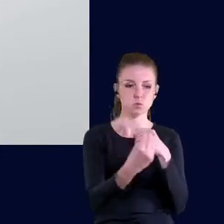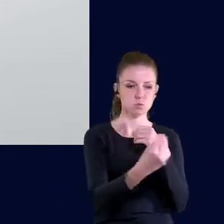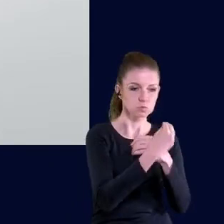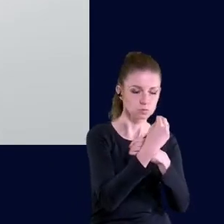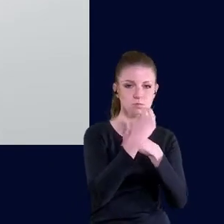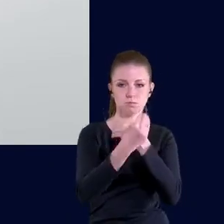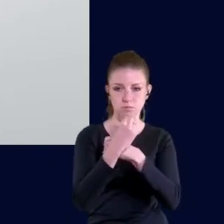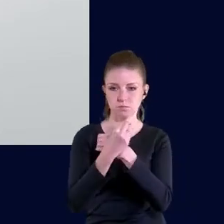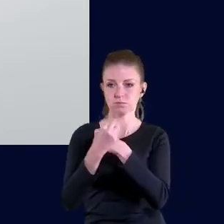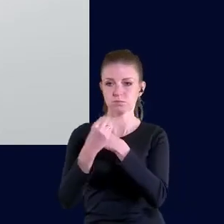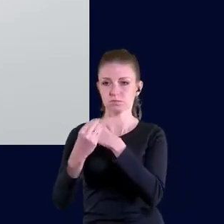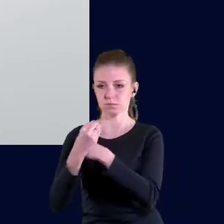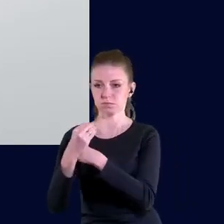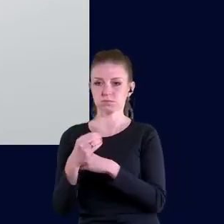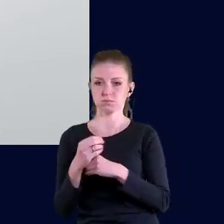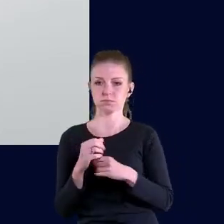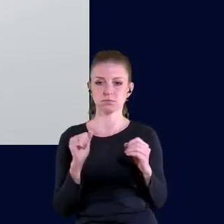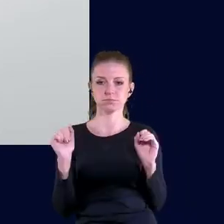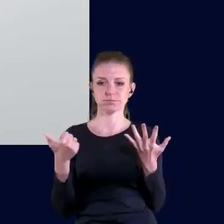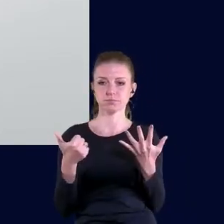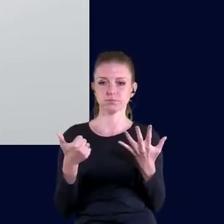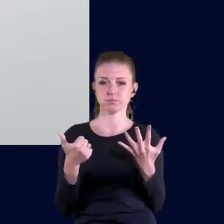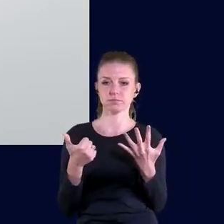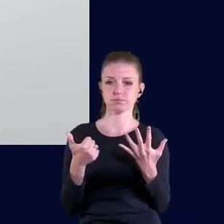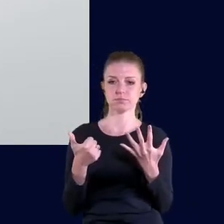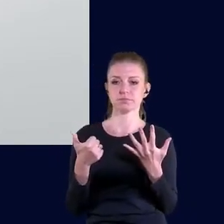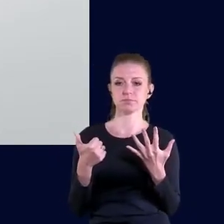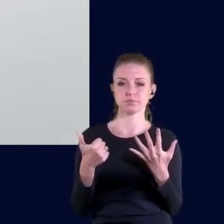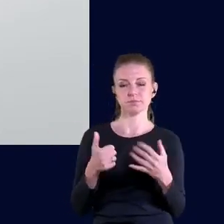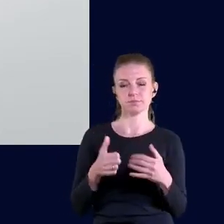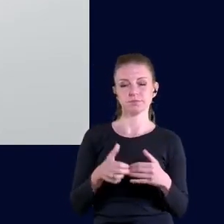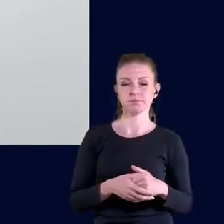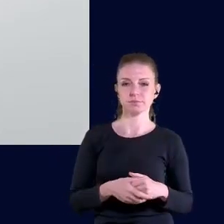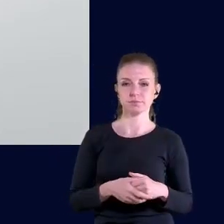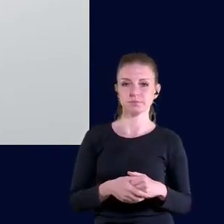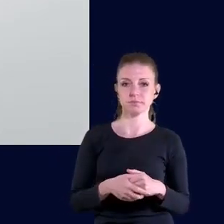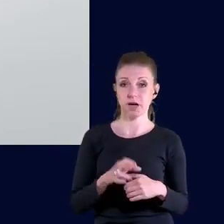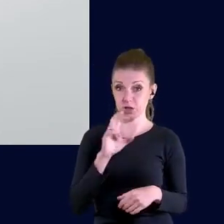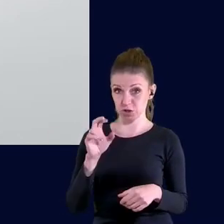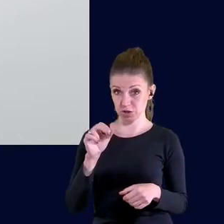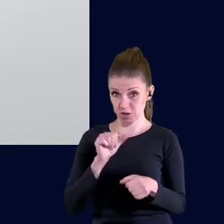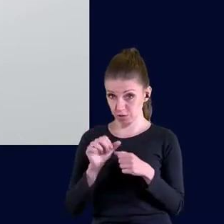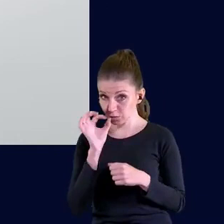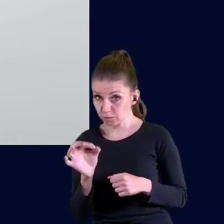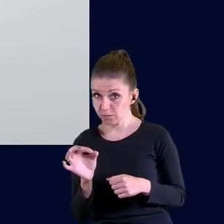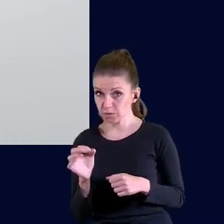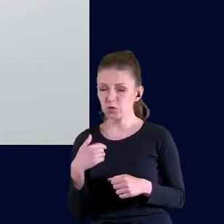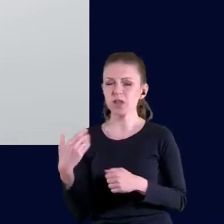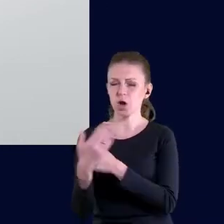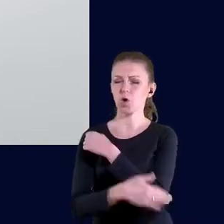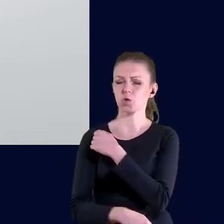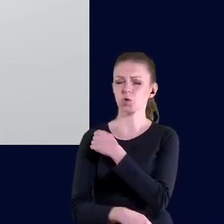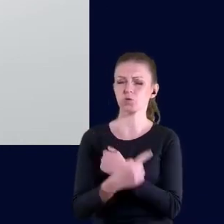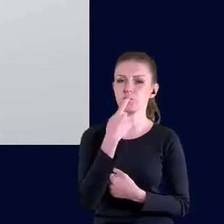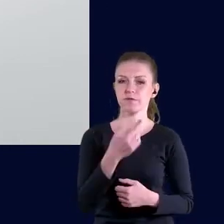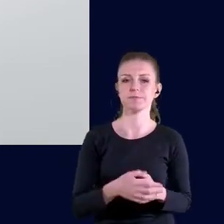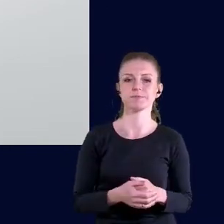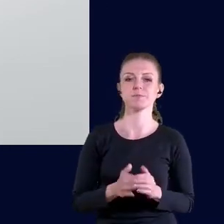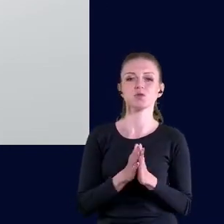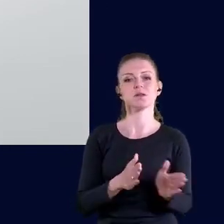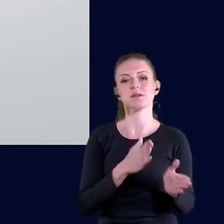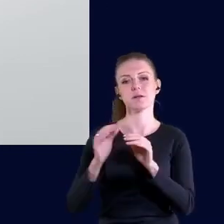rozwiązanie Chciałabym do tego wrócić na koniec przy następnej Side